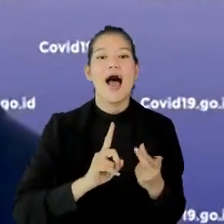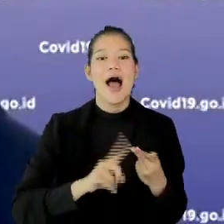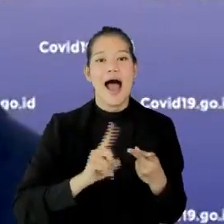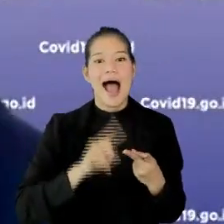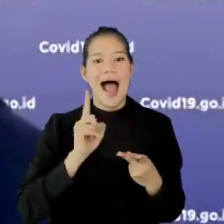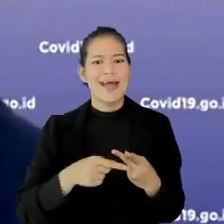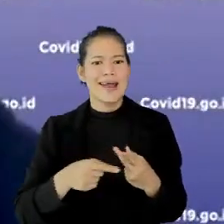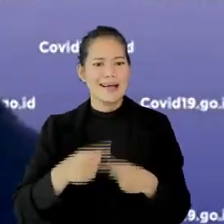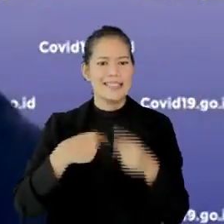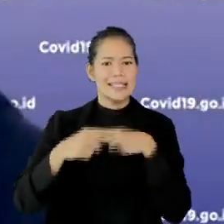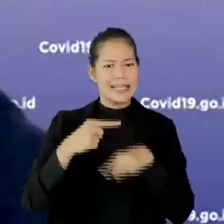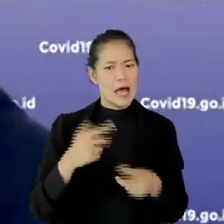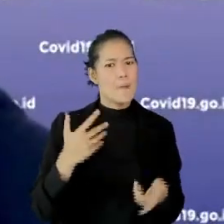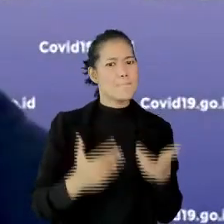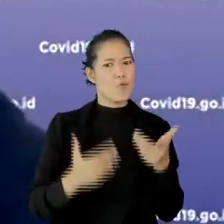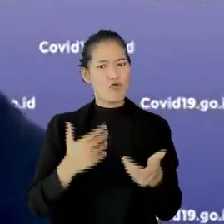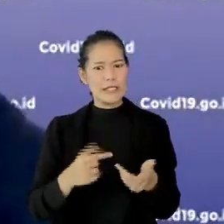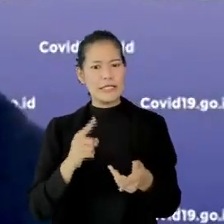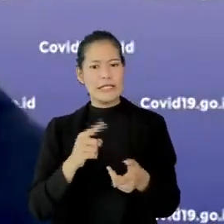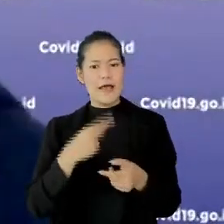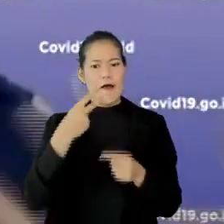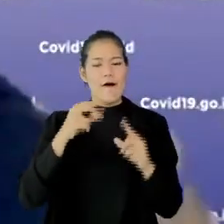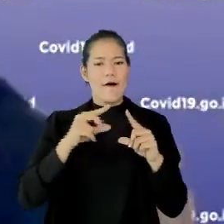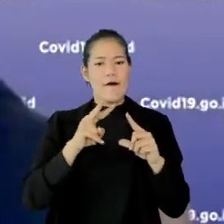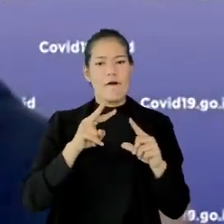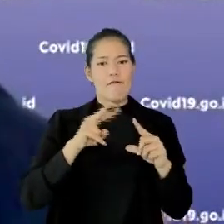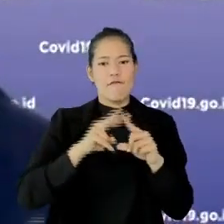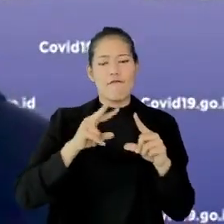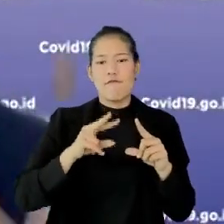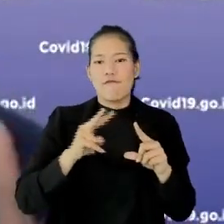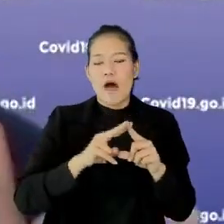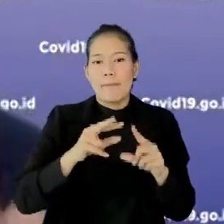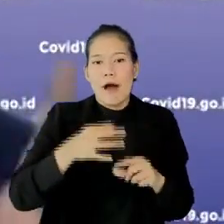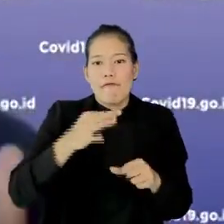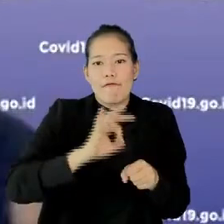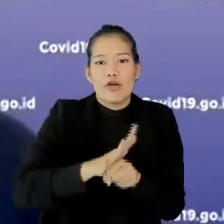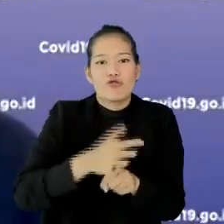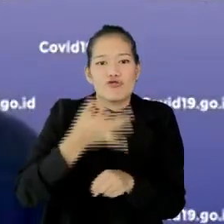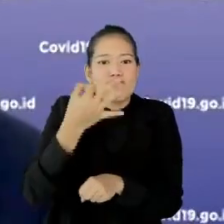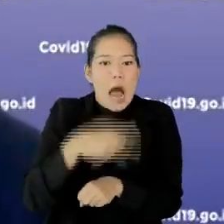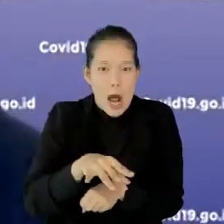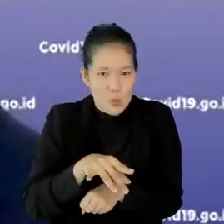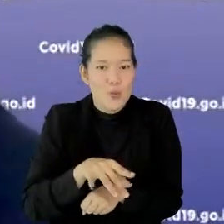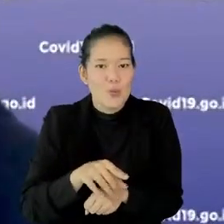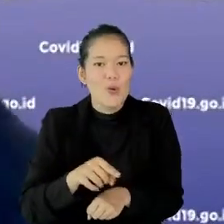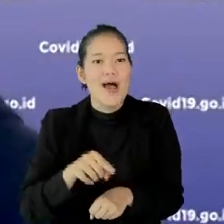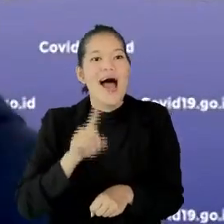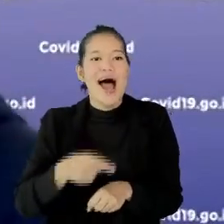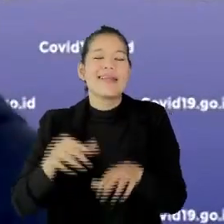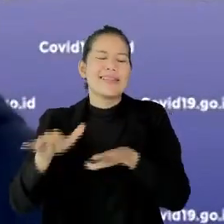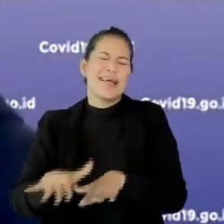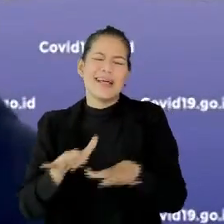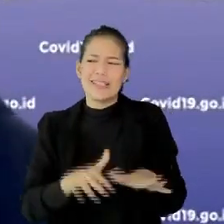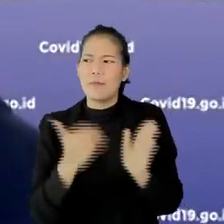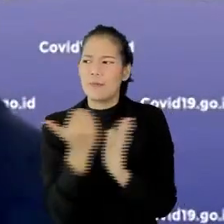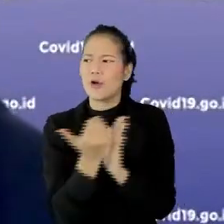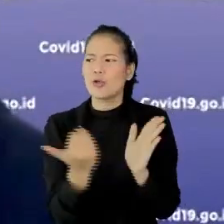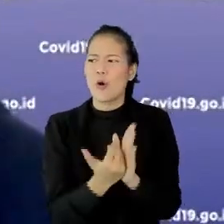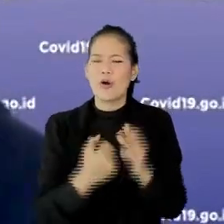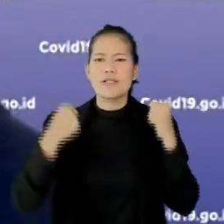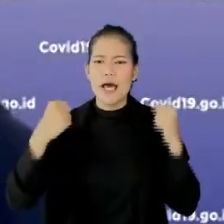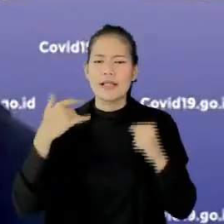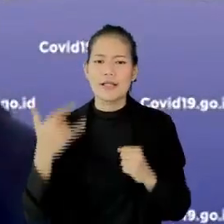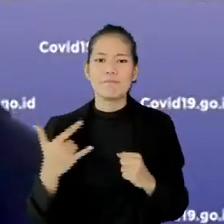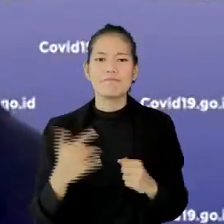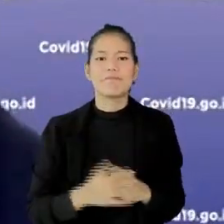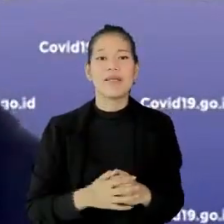juga ada cerita bahwa mungkin saja ada varian-varian baru setelah ini. Jadi tetap saja kita harus waspada. Pertama harus protokol kesehatan dengan benar.